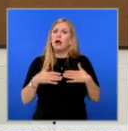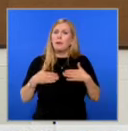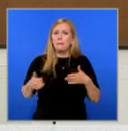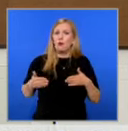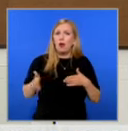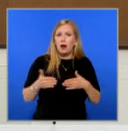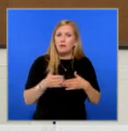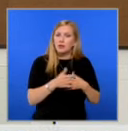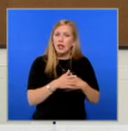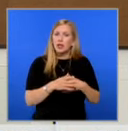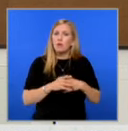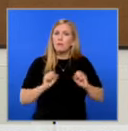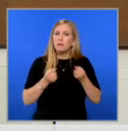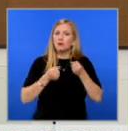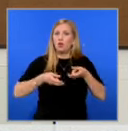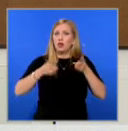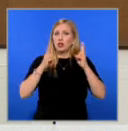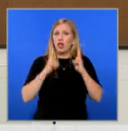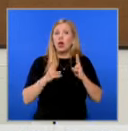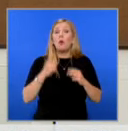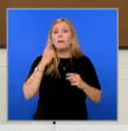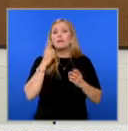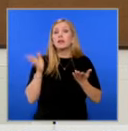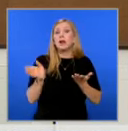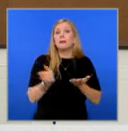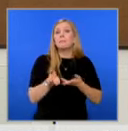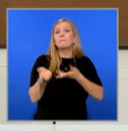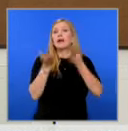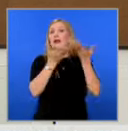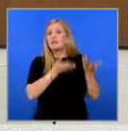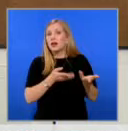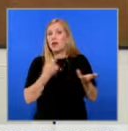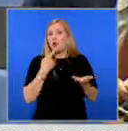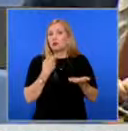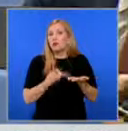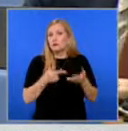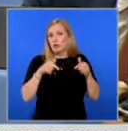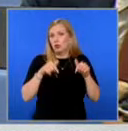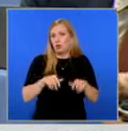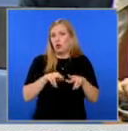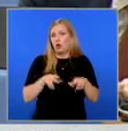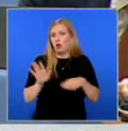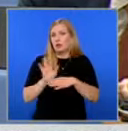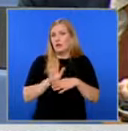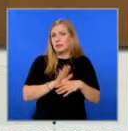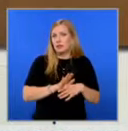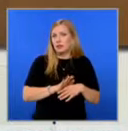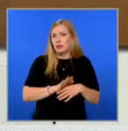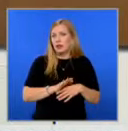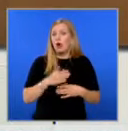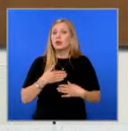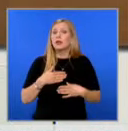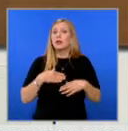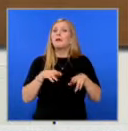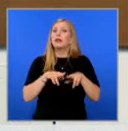народното събрание което се опитва да отхвърли отговорността на от изпълнителната власт и да е прехвърли на главата тук на народните представители от има такъв